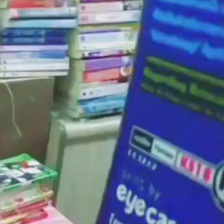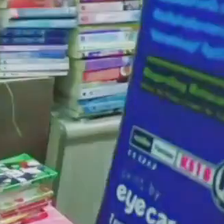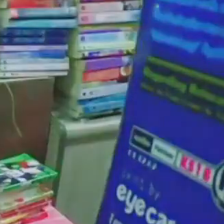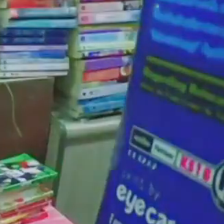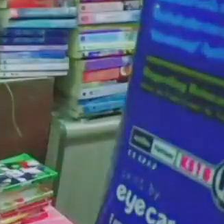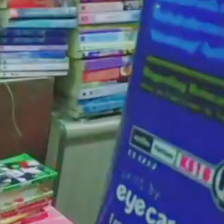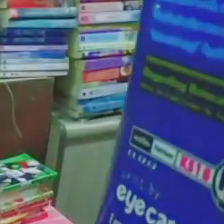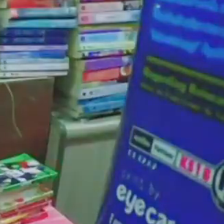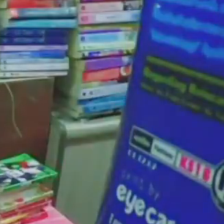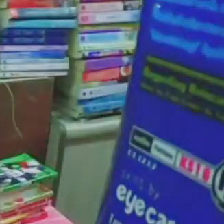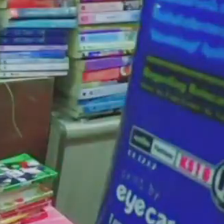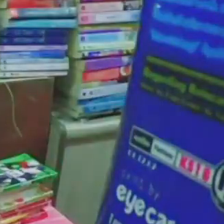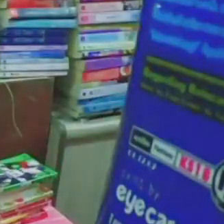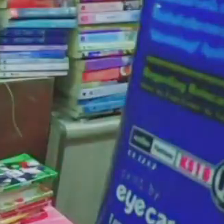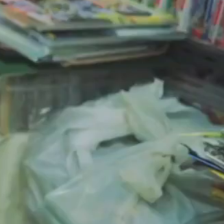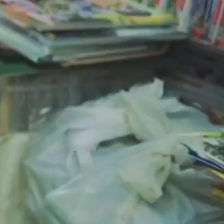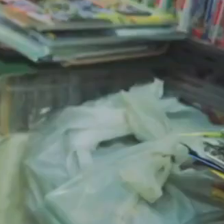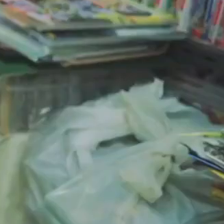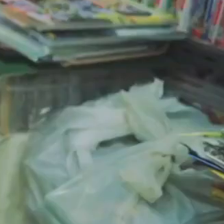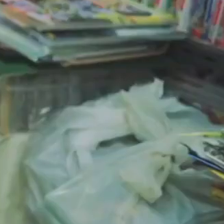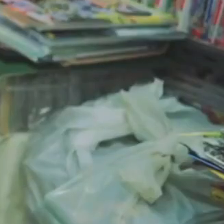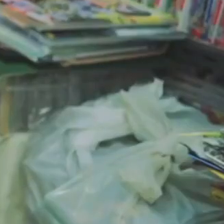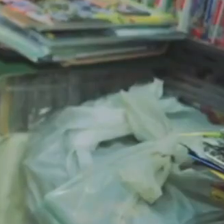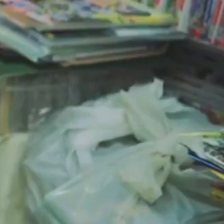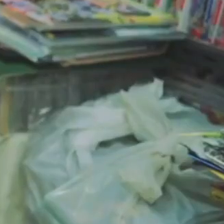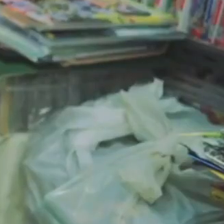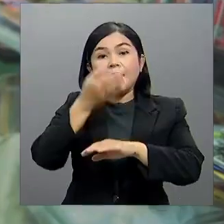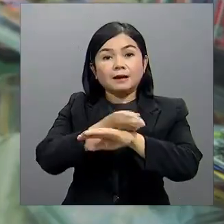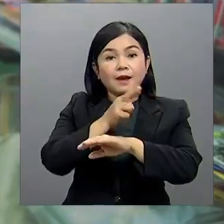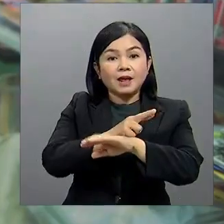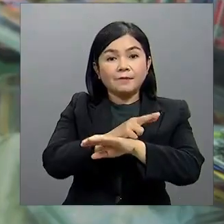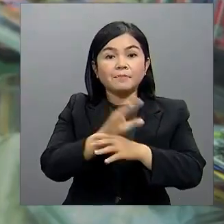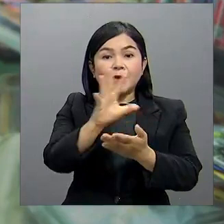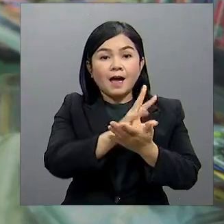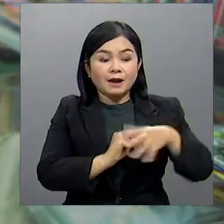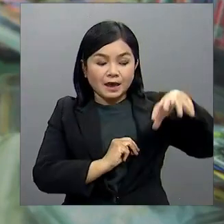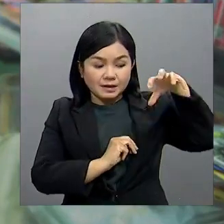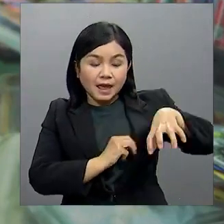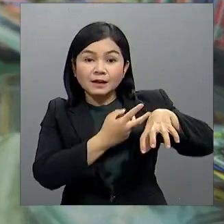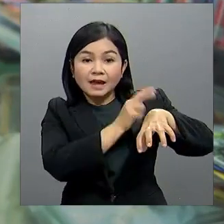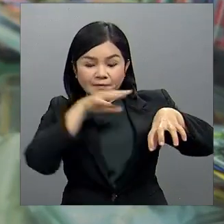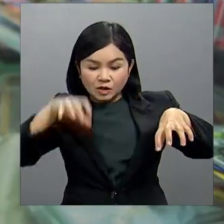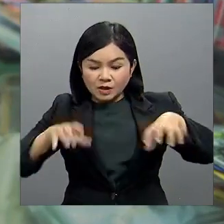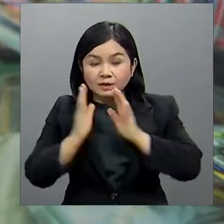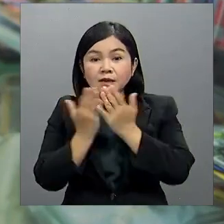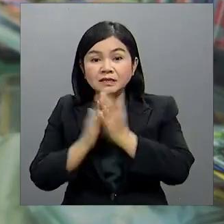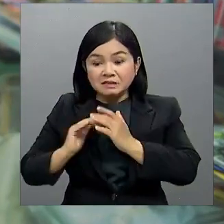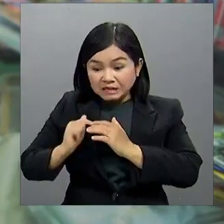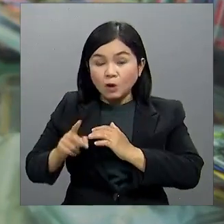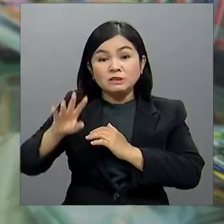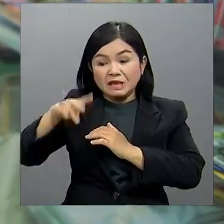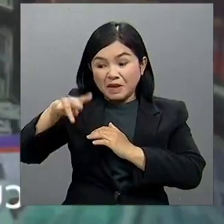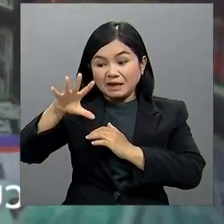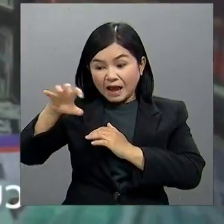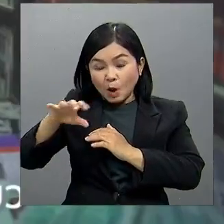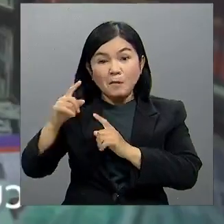ร้านหนังสือเช่าที่เป็นร้านแรกตรงหน้าลำตรงข้ามมหาลัยค่าเช่า 7500ต่อเดือนเฉพาะ